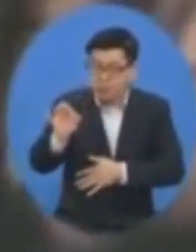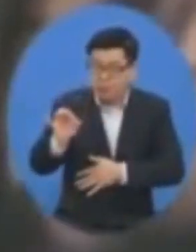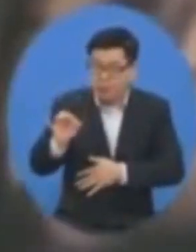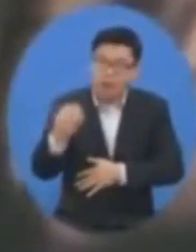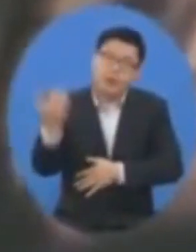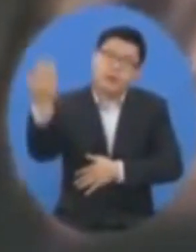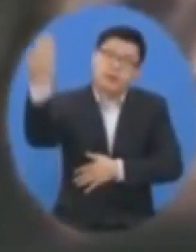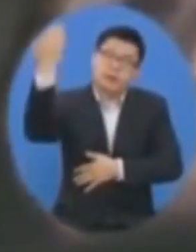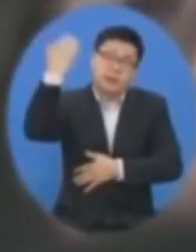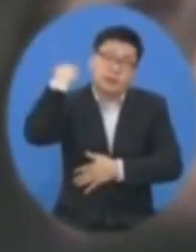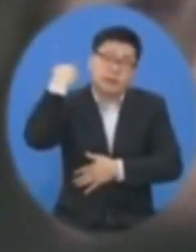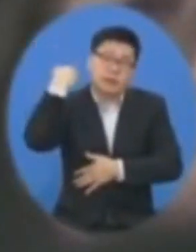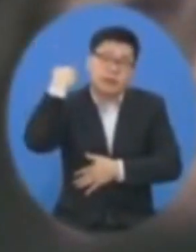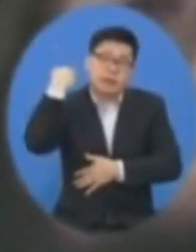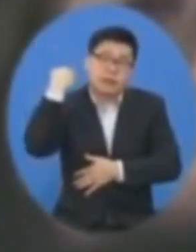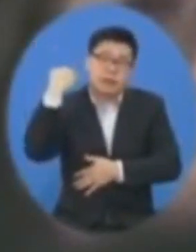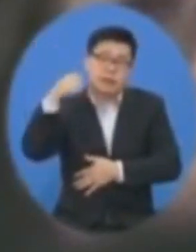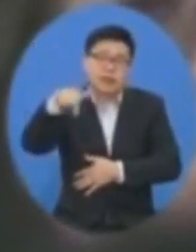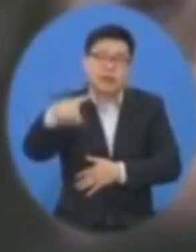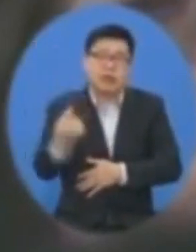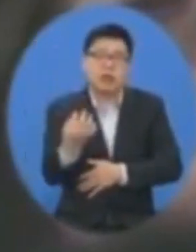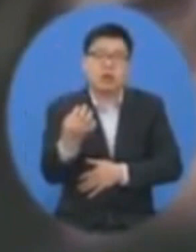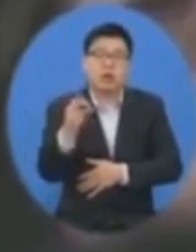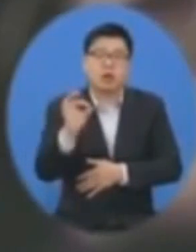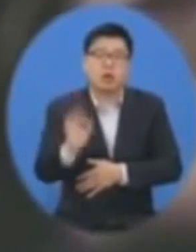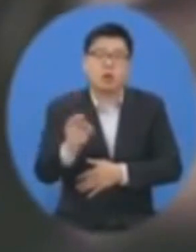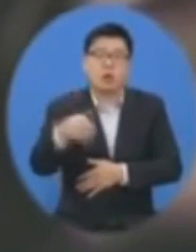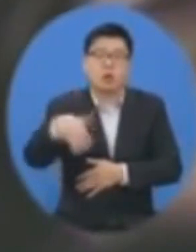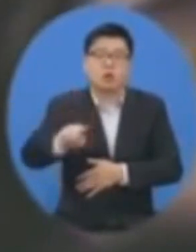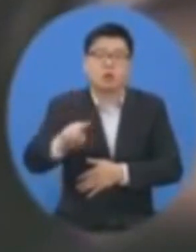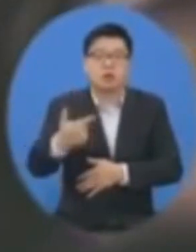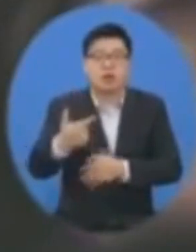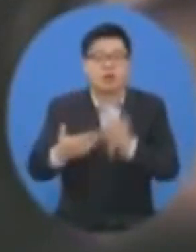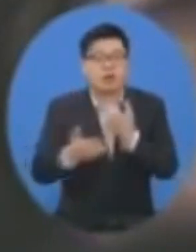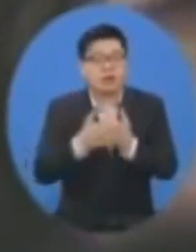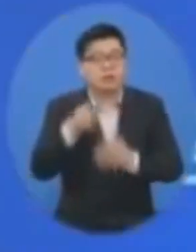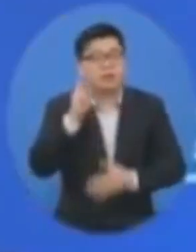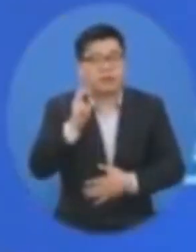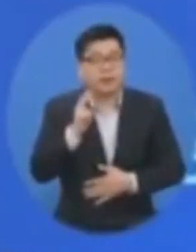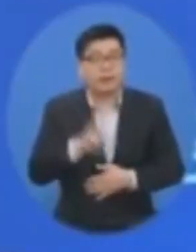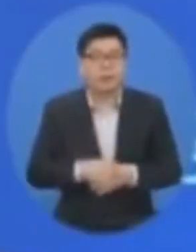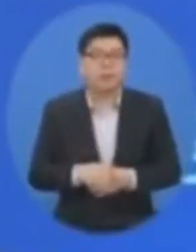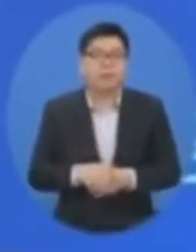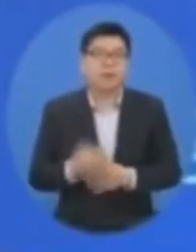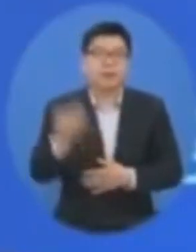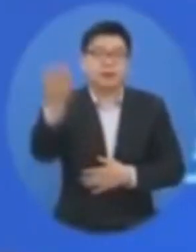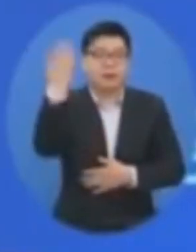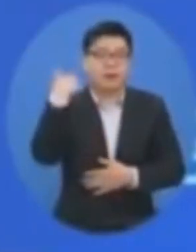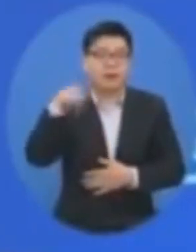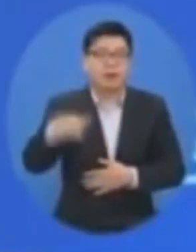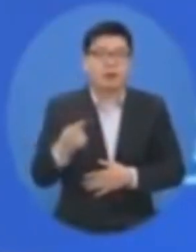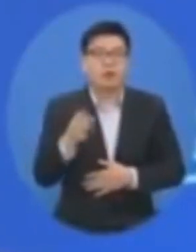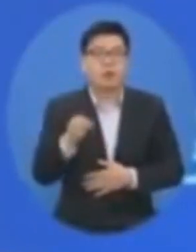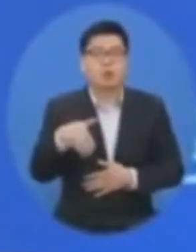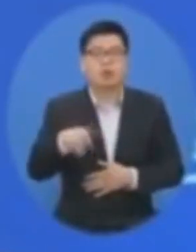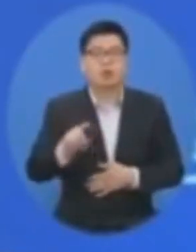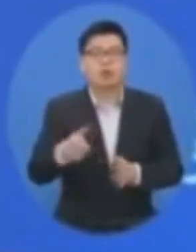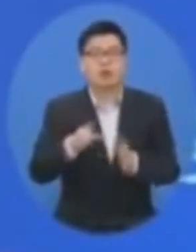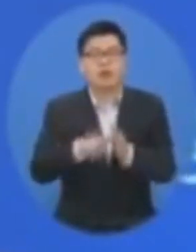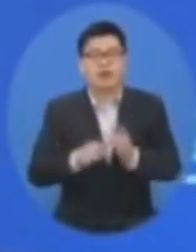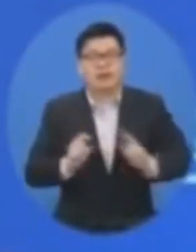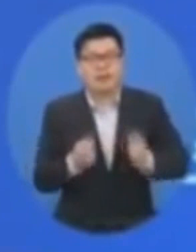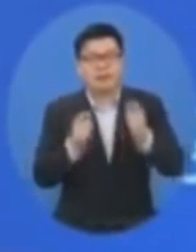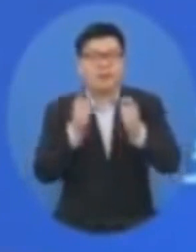지난 공천 때 그 후유증으로 나 출발을 했다고 봅니다. 공천 때 그 당시에 심하게